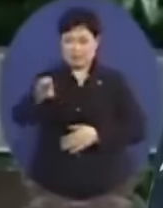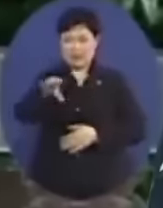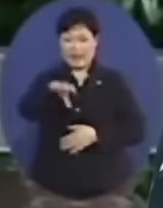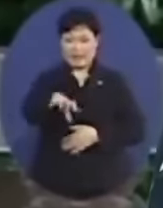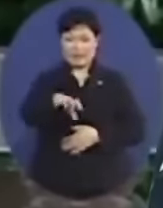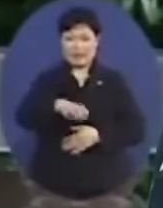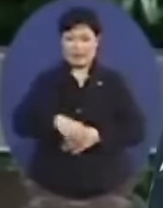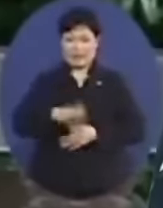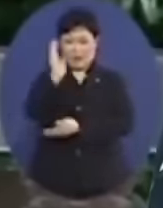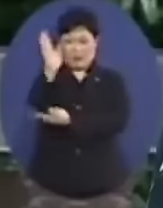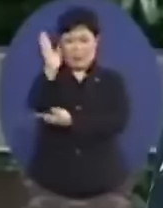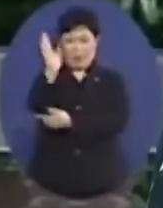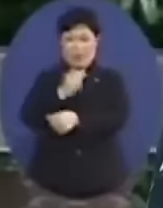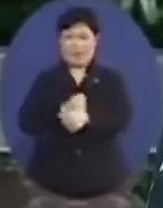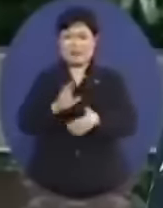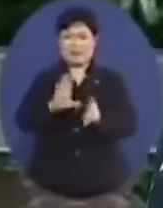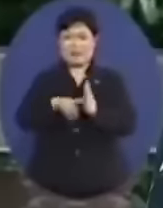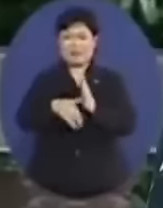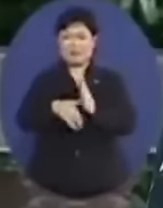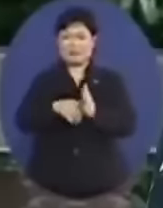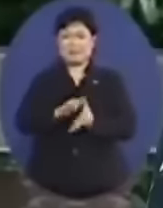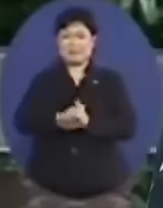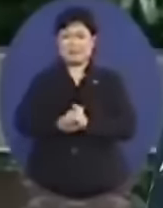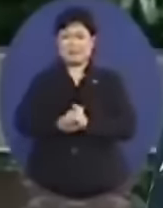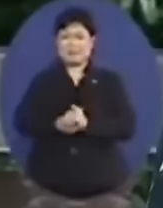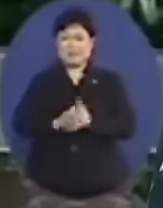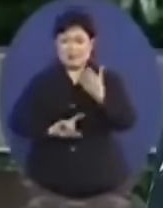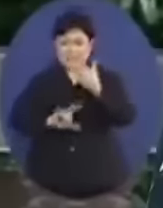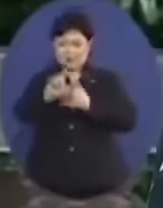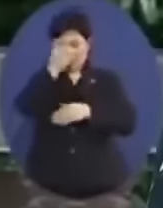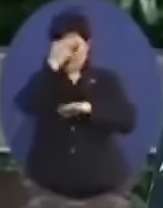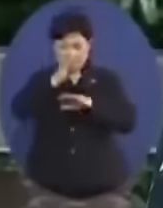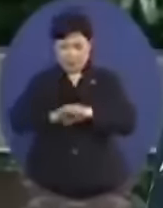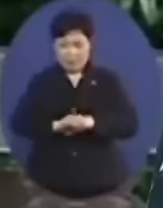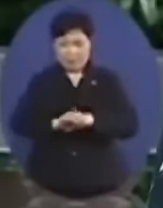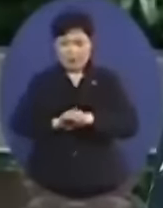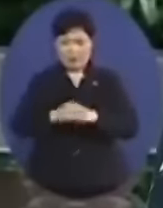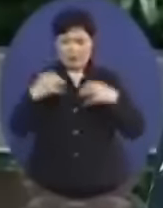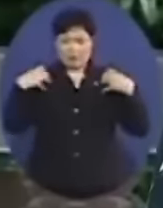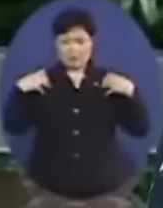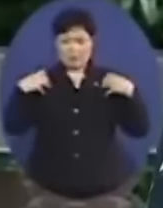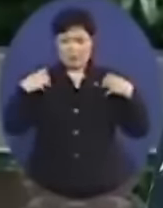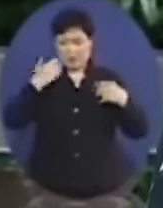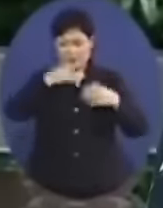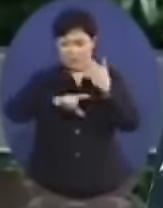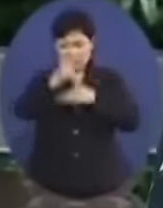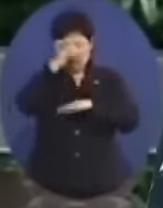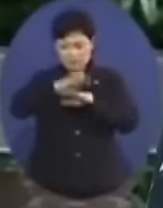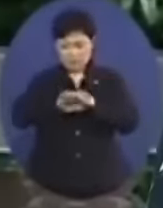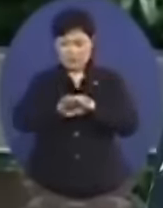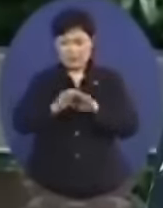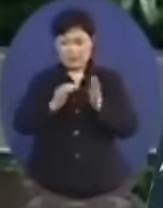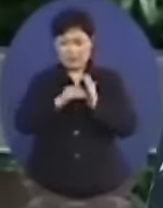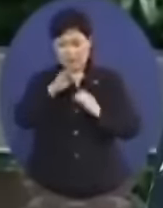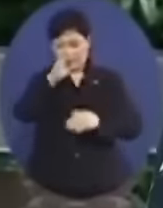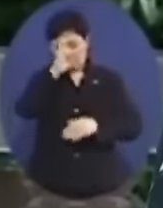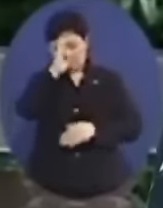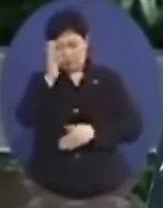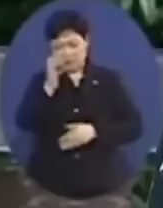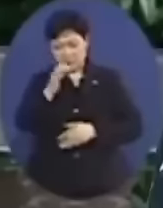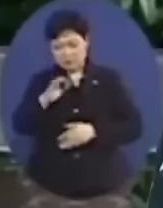절단입경 체라 기도 인도하는데 체라 기도를 인도하고 병자 위한 기도를